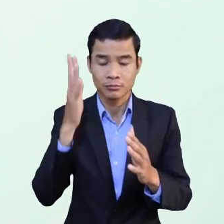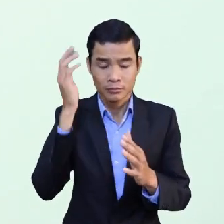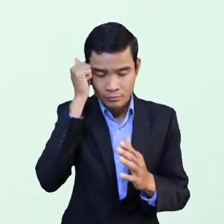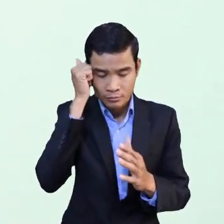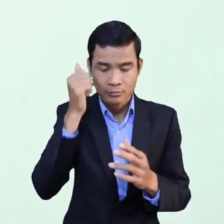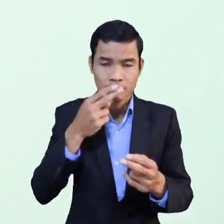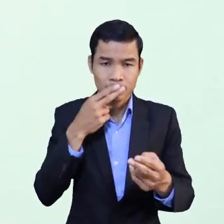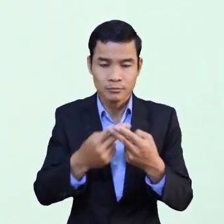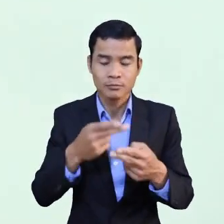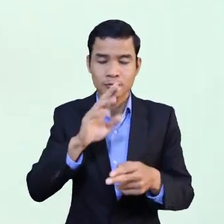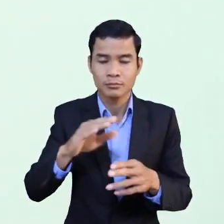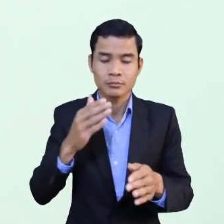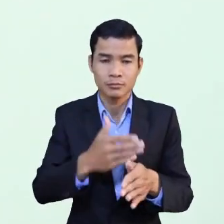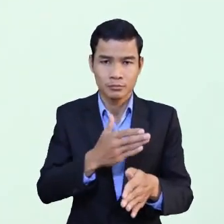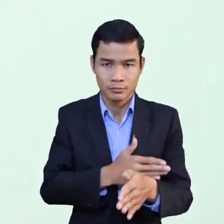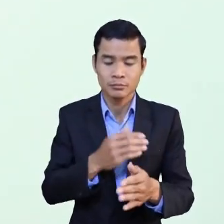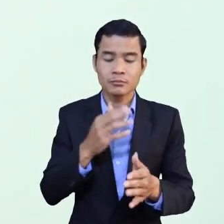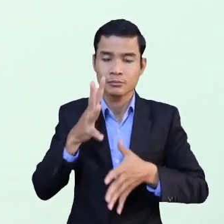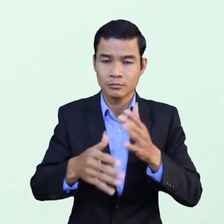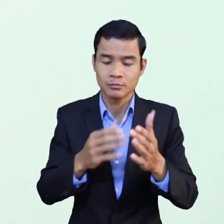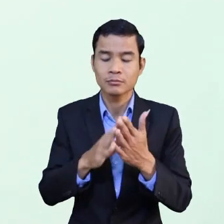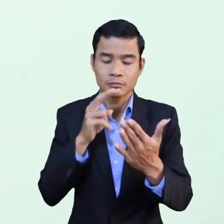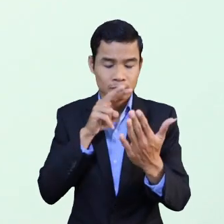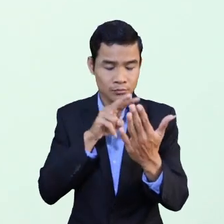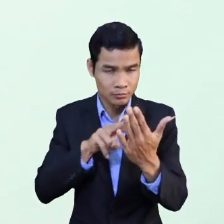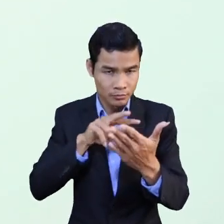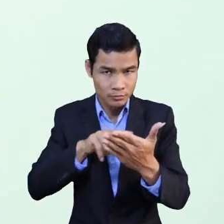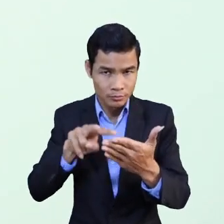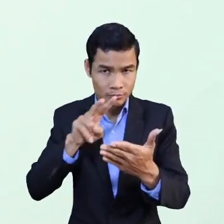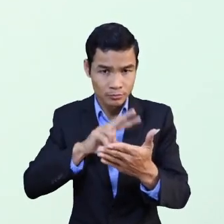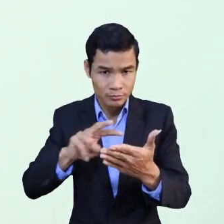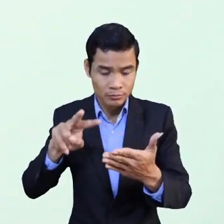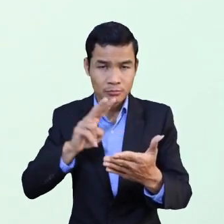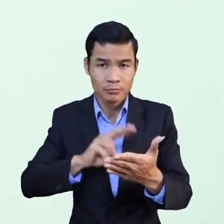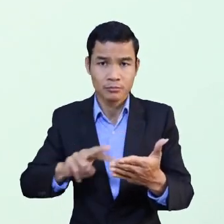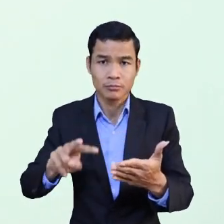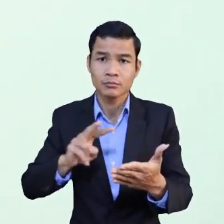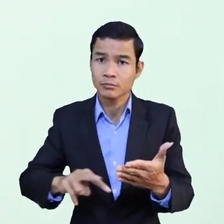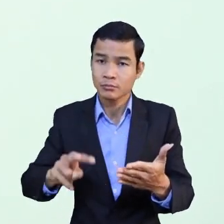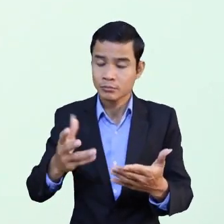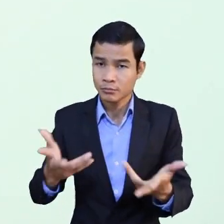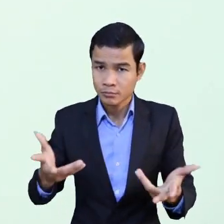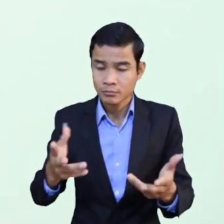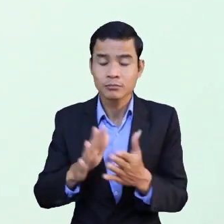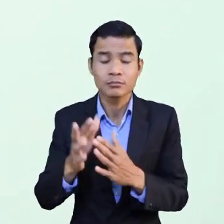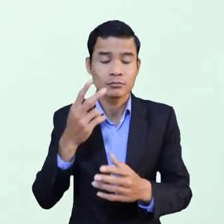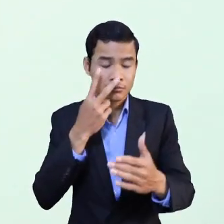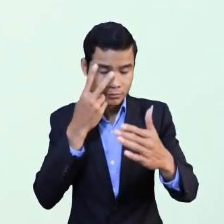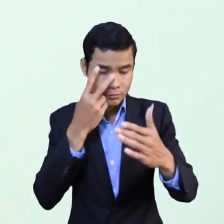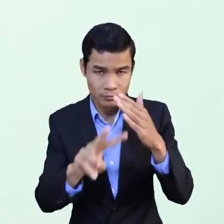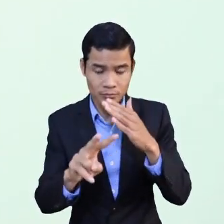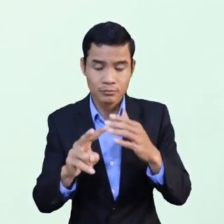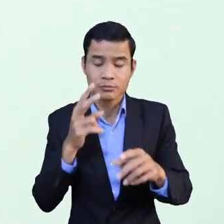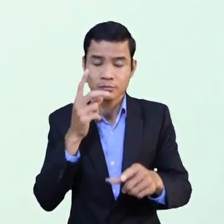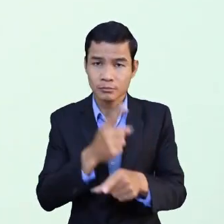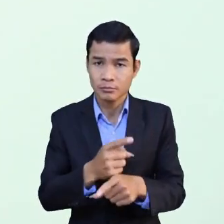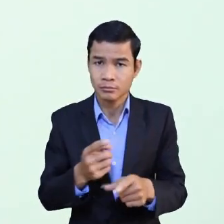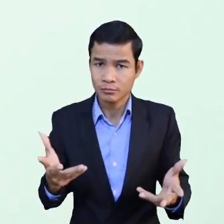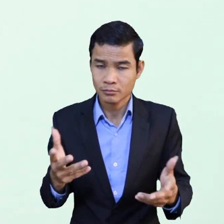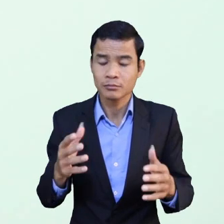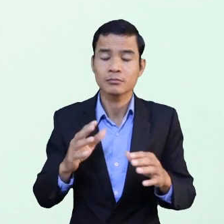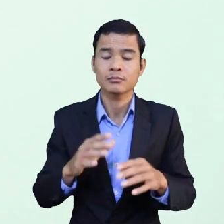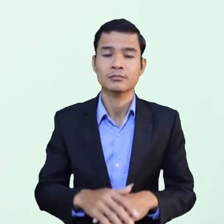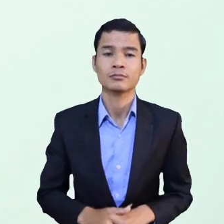លើយដែលកូនបានទូទាយមុនពេលដែលយើងអានអត្ថបទណាតើកូនបានទូទាយចាត្រឹមត្រូវដែរឬទេ